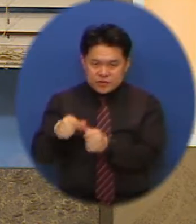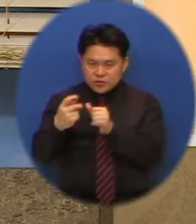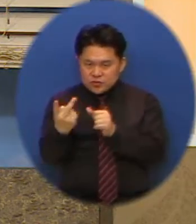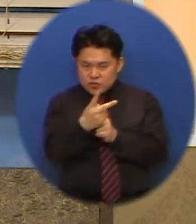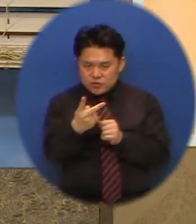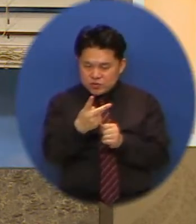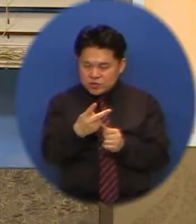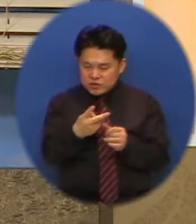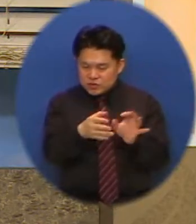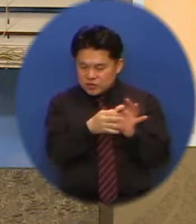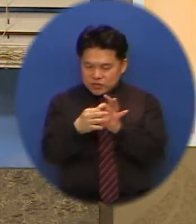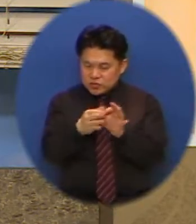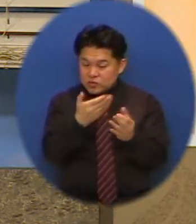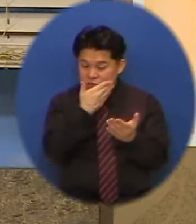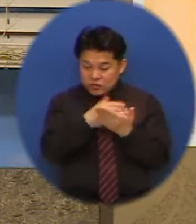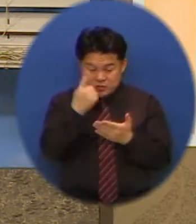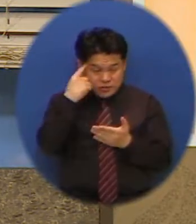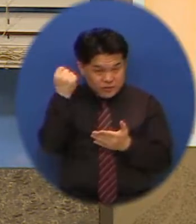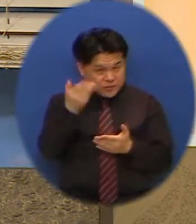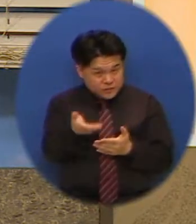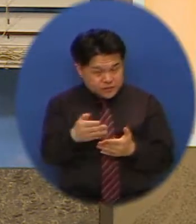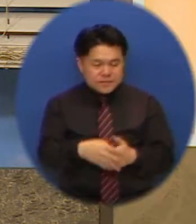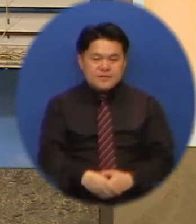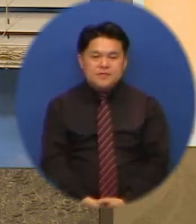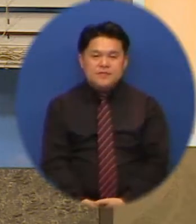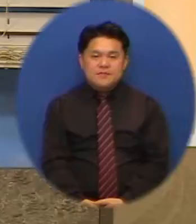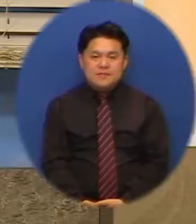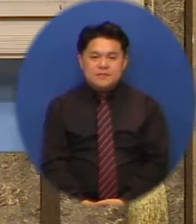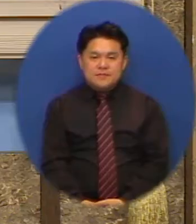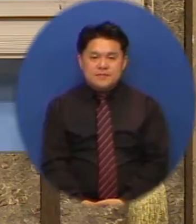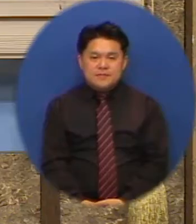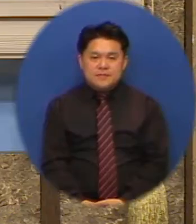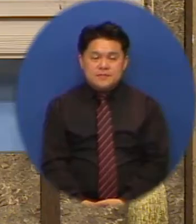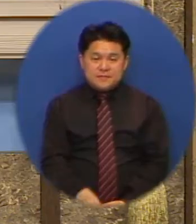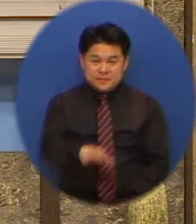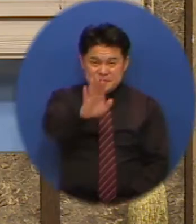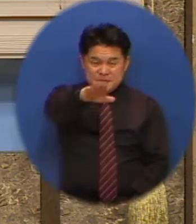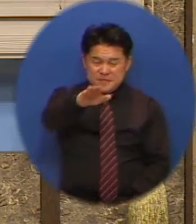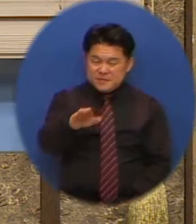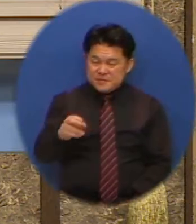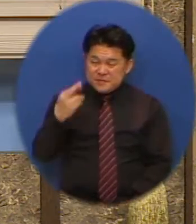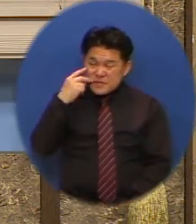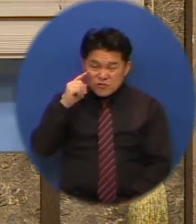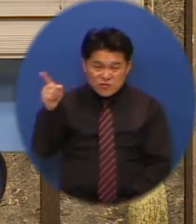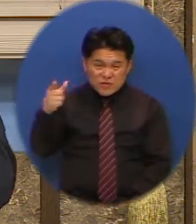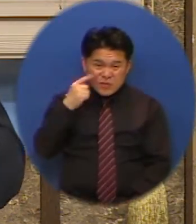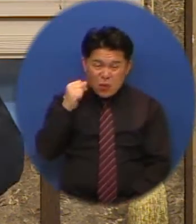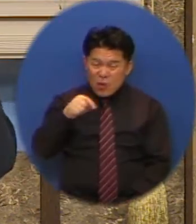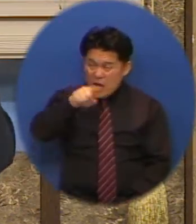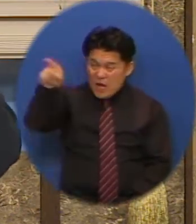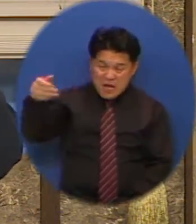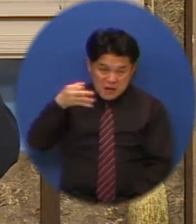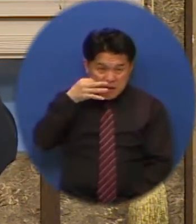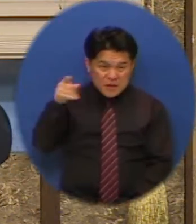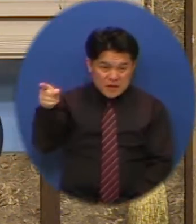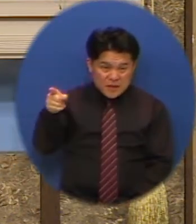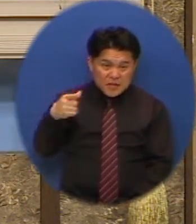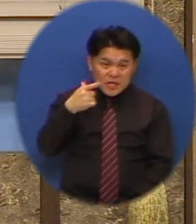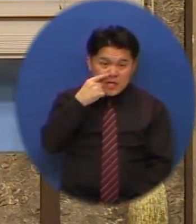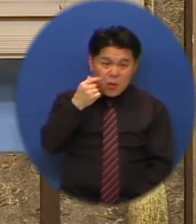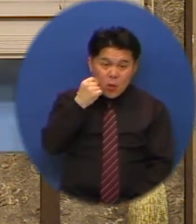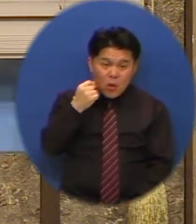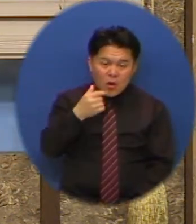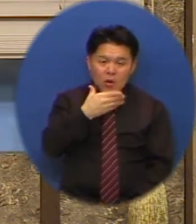그 연관성을 굉장히 중요시하는 것 같습니다. 지금 이제 많은 선진국에서 일본은 복지부하고